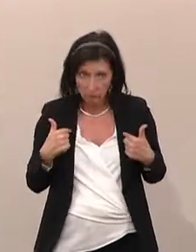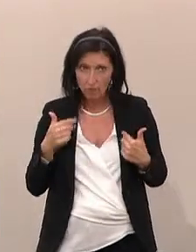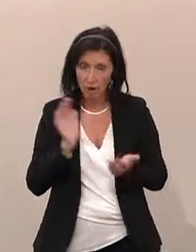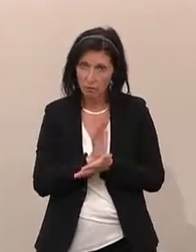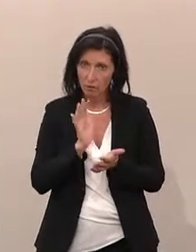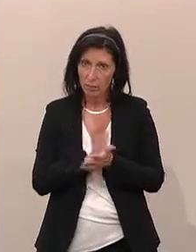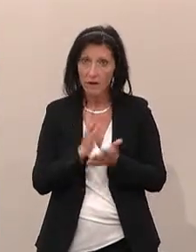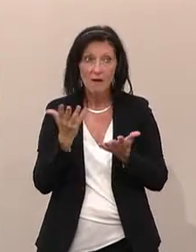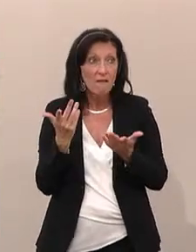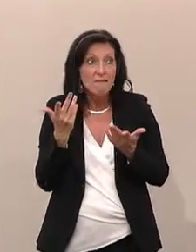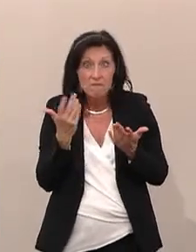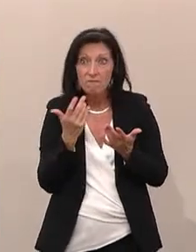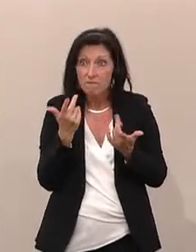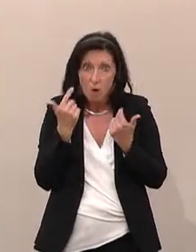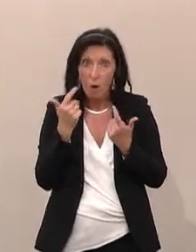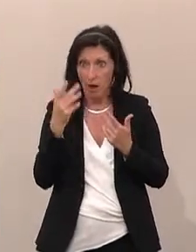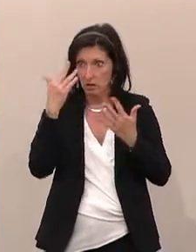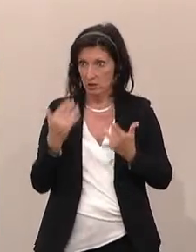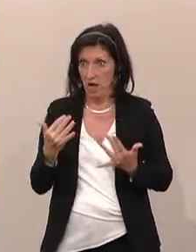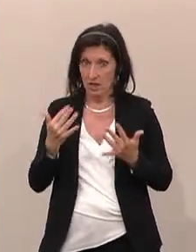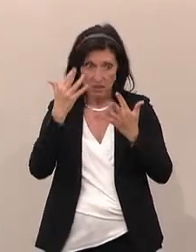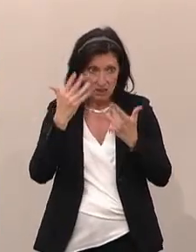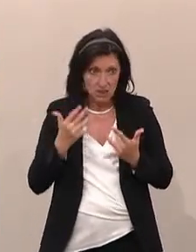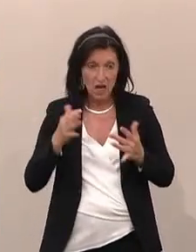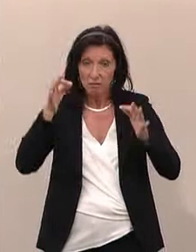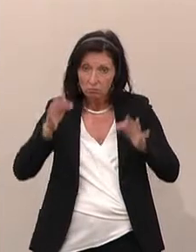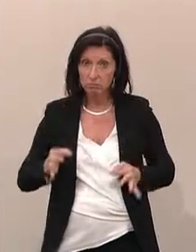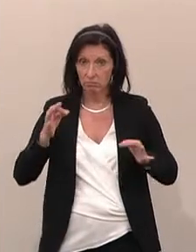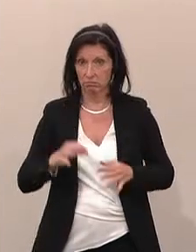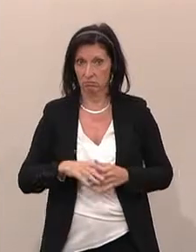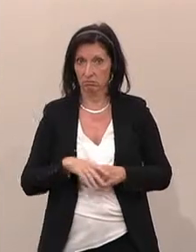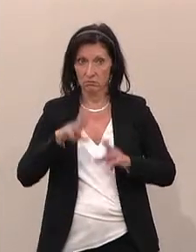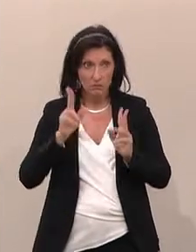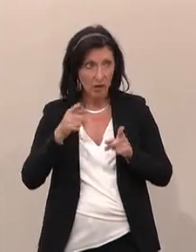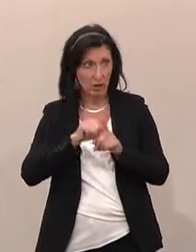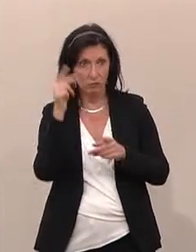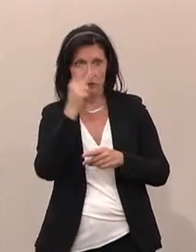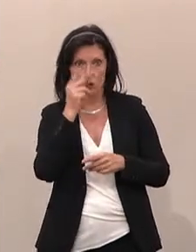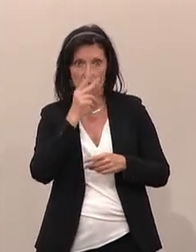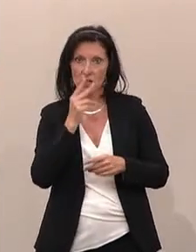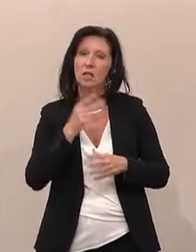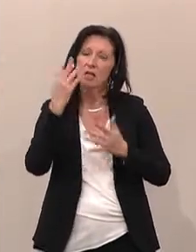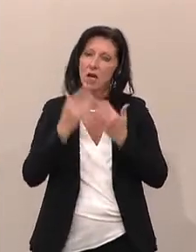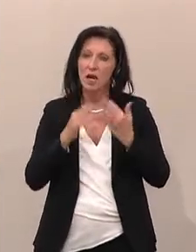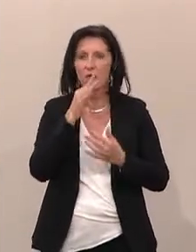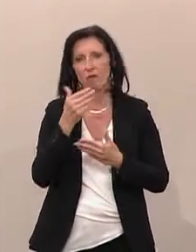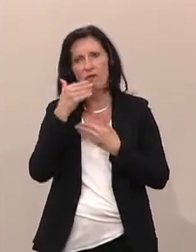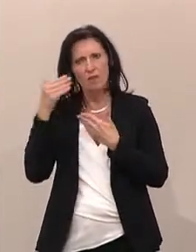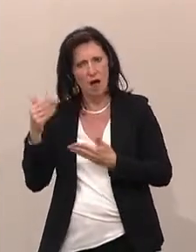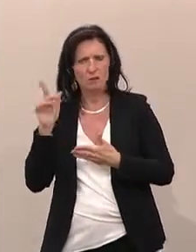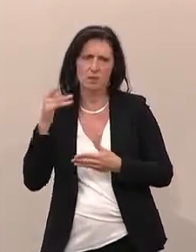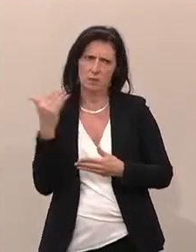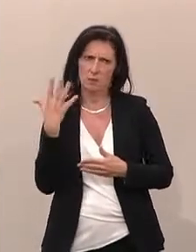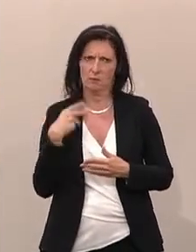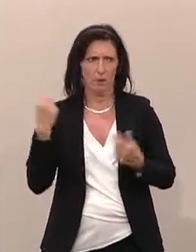ist es, wie kommen wir zu Zahlen und wie kommen wir zu vernünftigen und zu verständlichen Zahlen. Hier auch ein Dank an den Rechnungshof, der sich hier immer wieder bemüht.